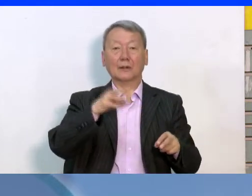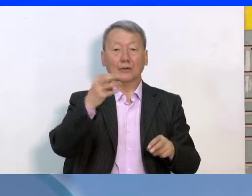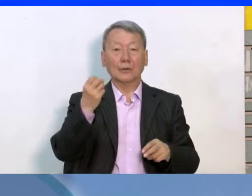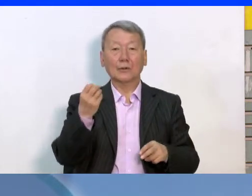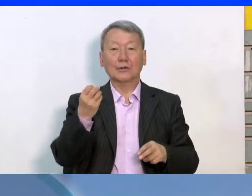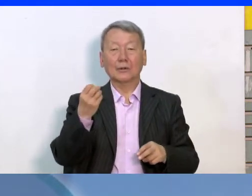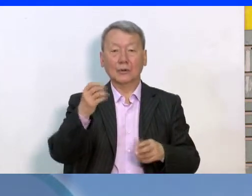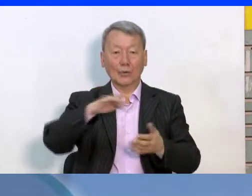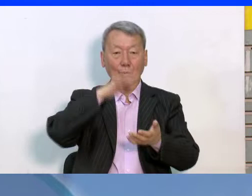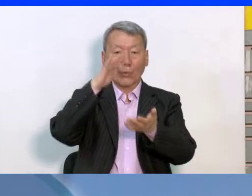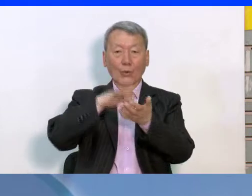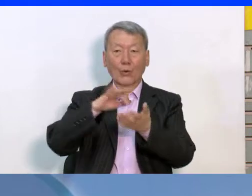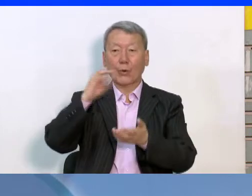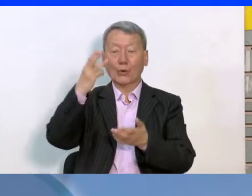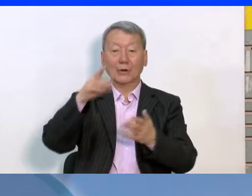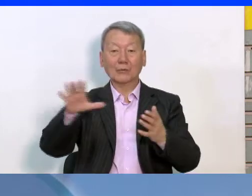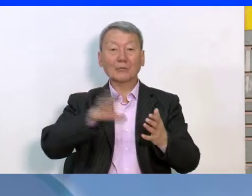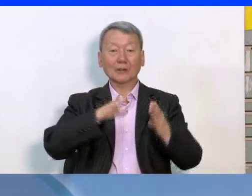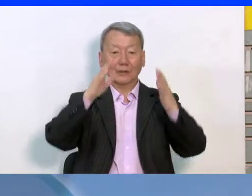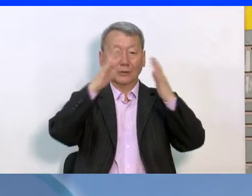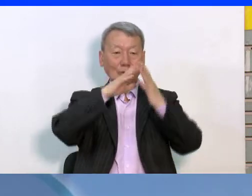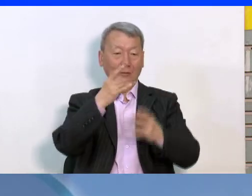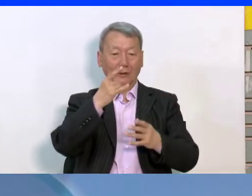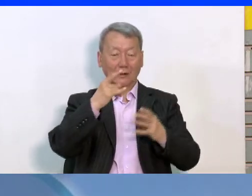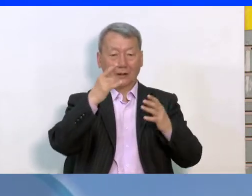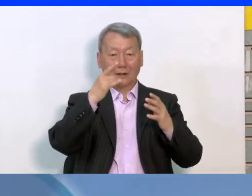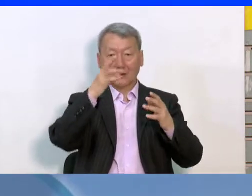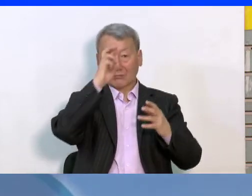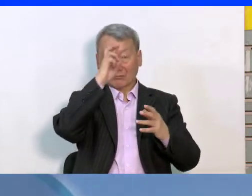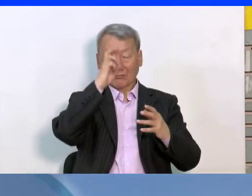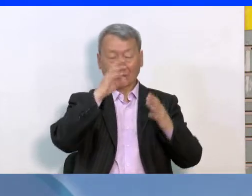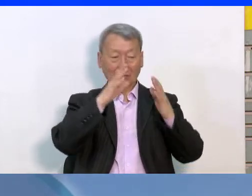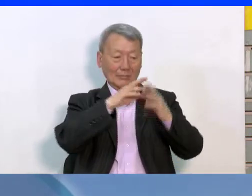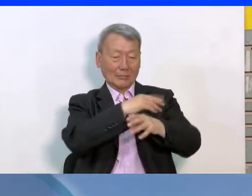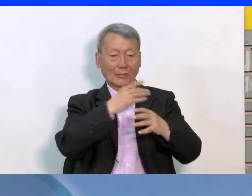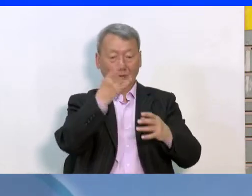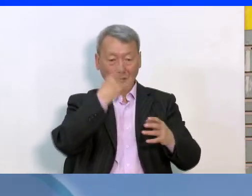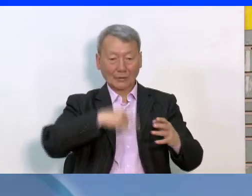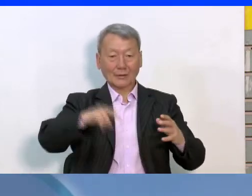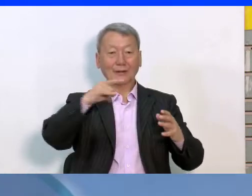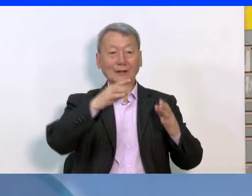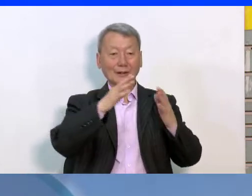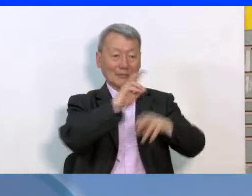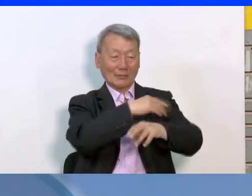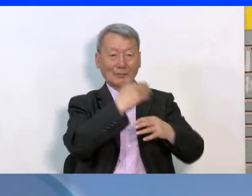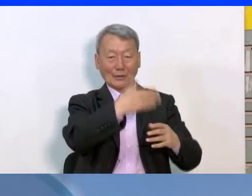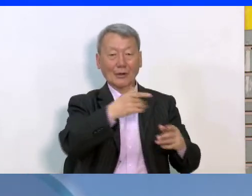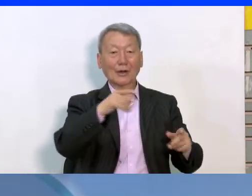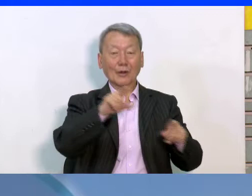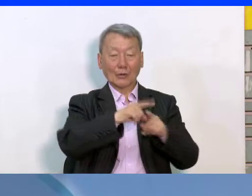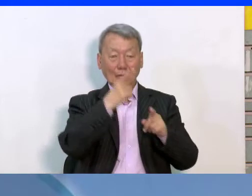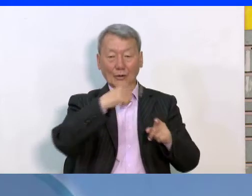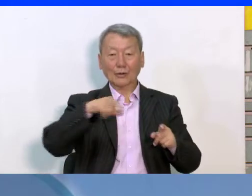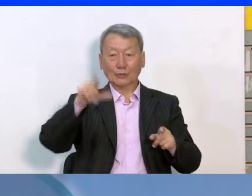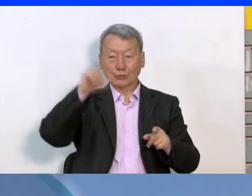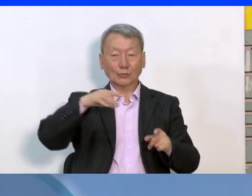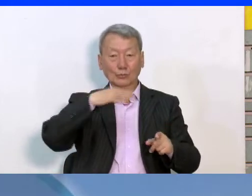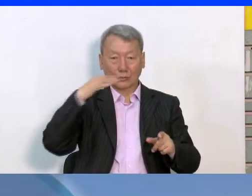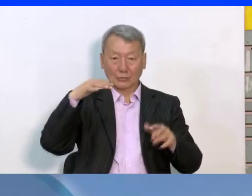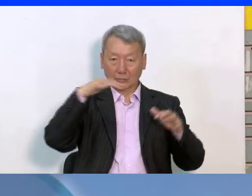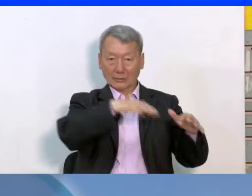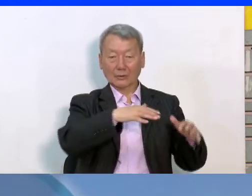жанагы шаардык төрөт үйүн боюнча айтып кетсек, ал жерде бир эле шаардыктар жаткан эмес, ал жерде биздин райондордон келген областтын тургундары да көп